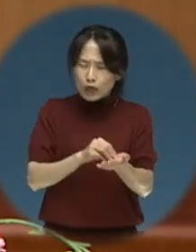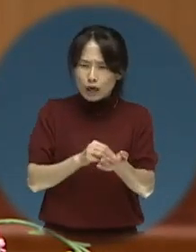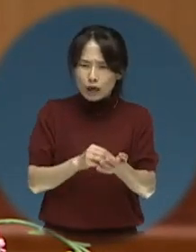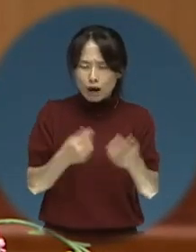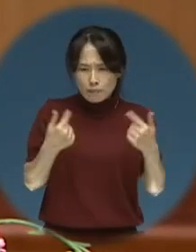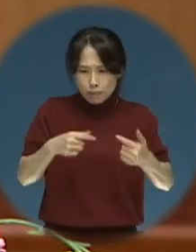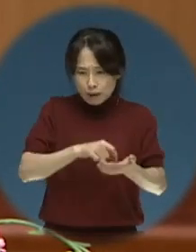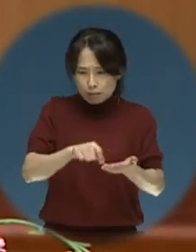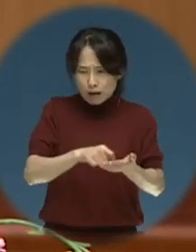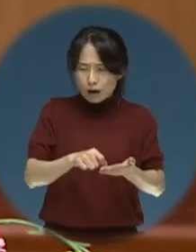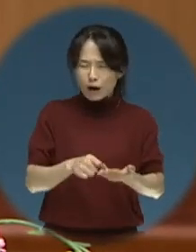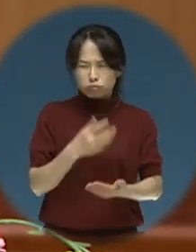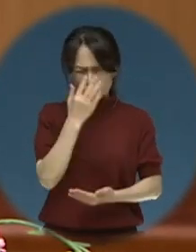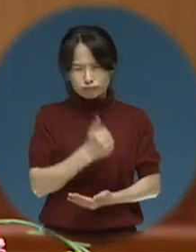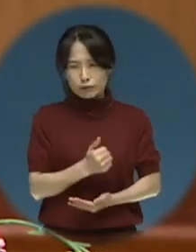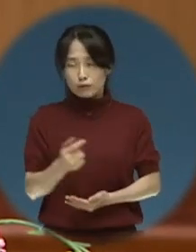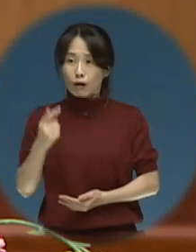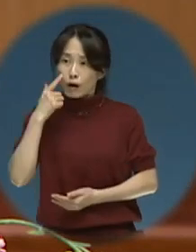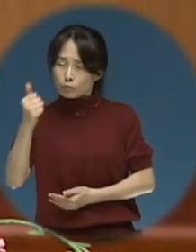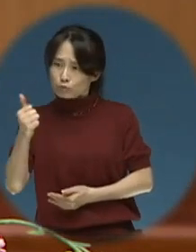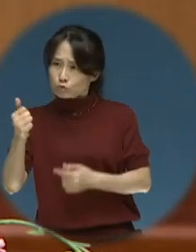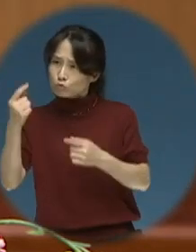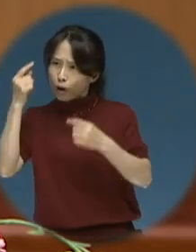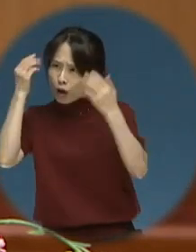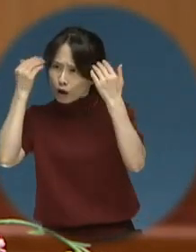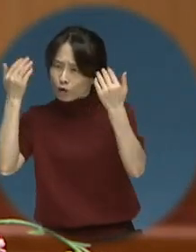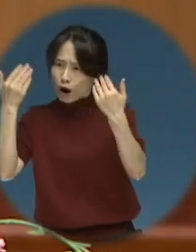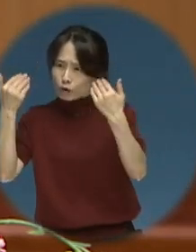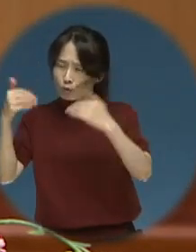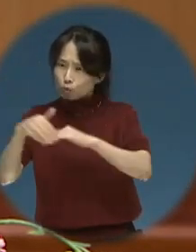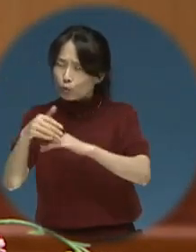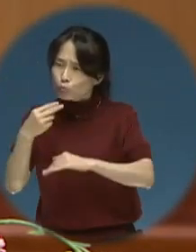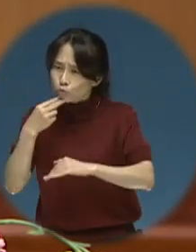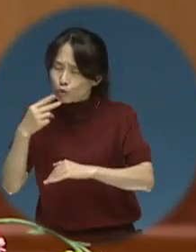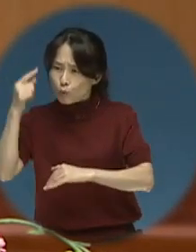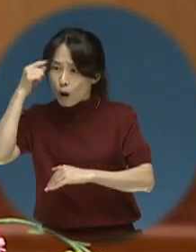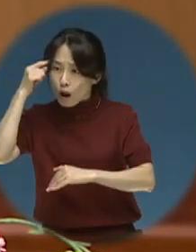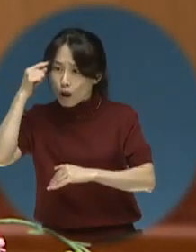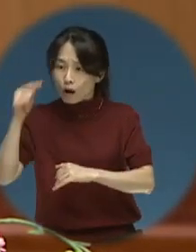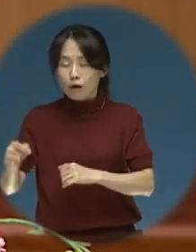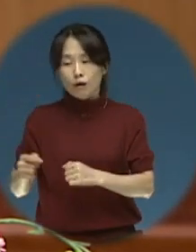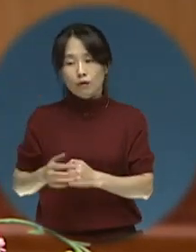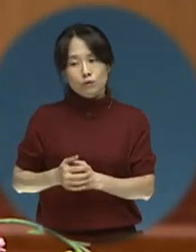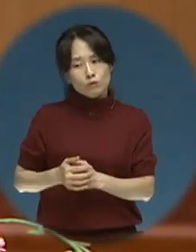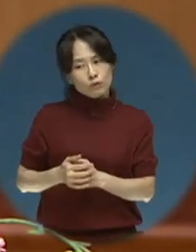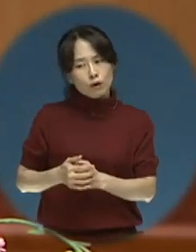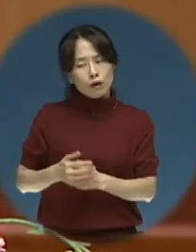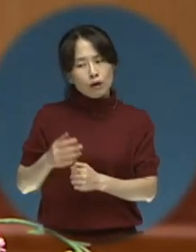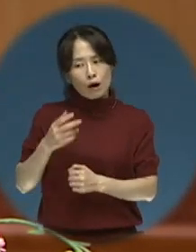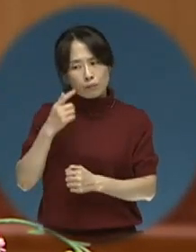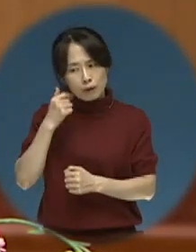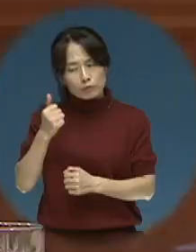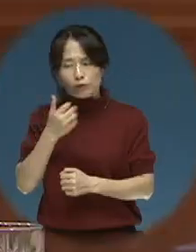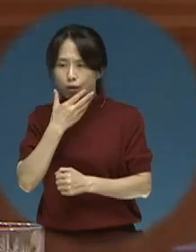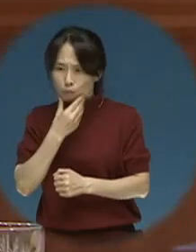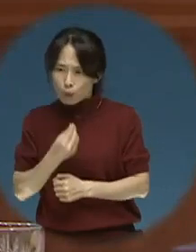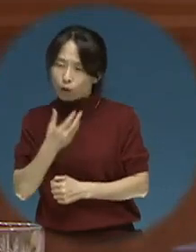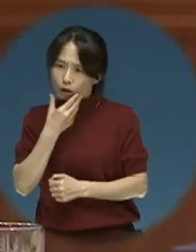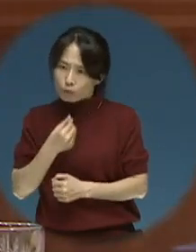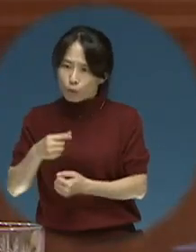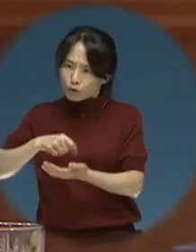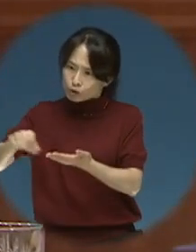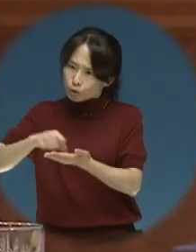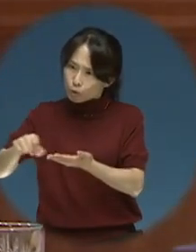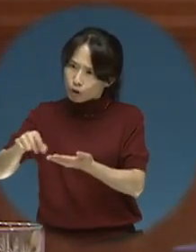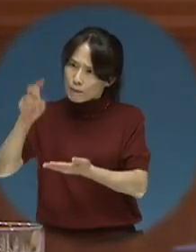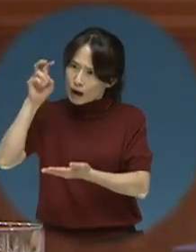없는데 아버지가 일기를 왜 쓰나. 아버지가 만약에 일기를 쓴다면 오늘도 행복, 내일도 행복 이렇게 썼을 것이다.